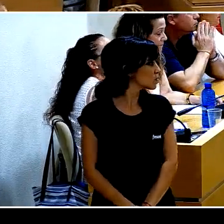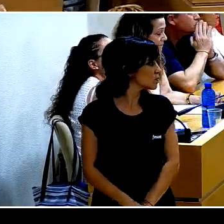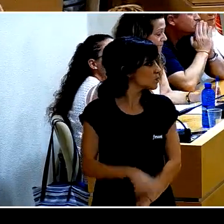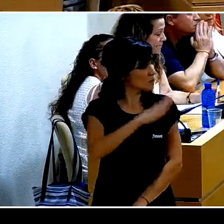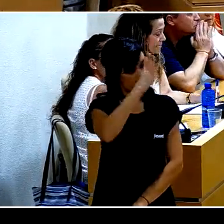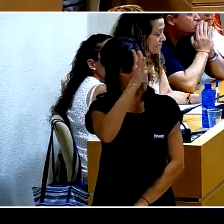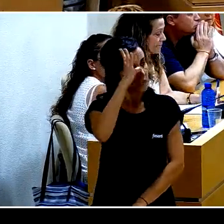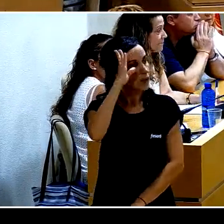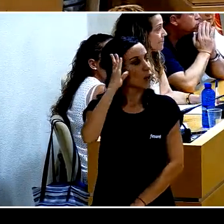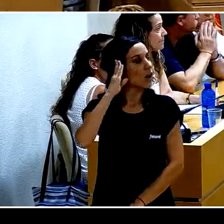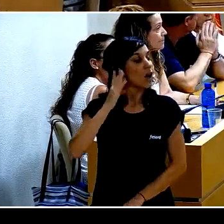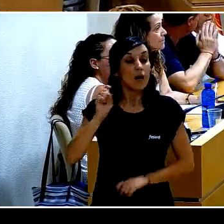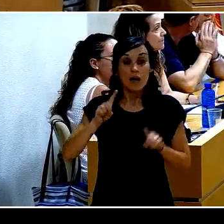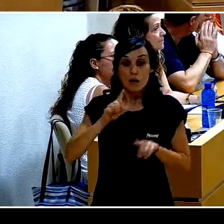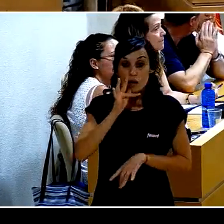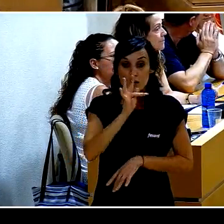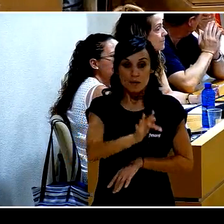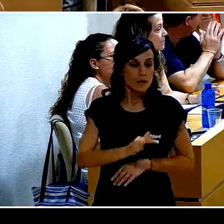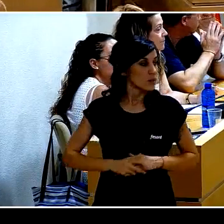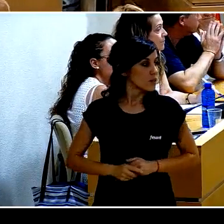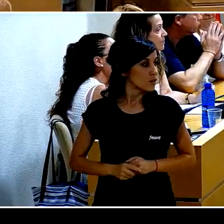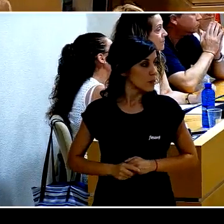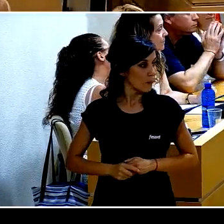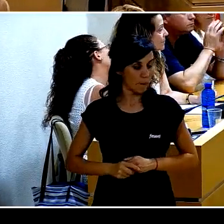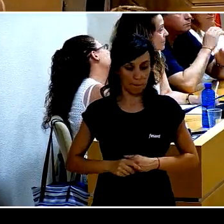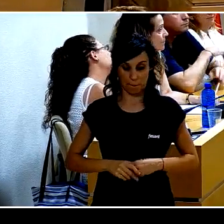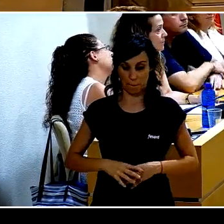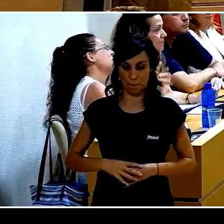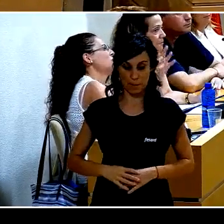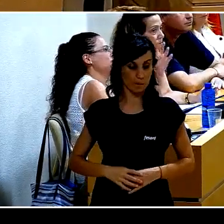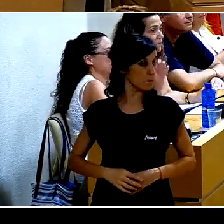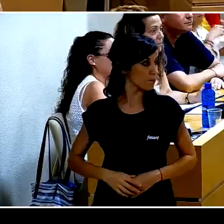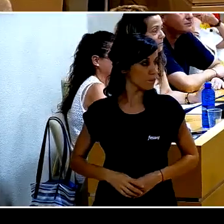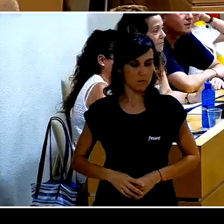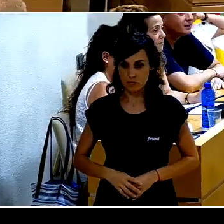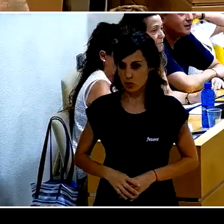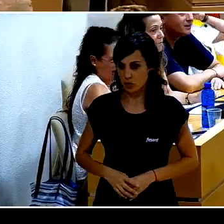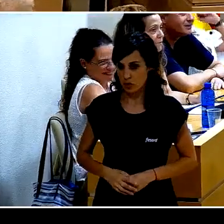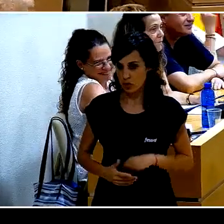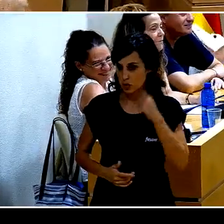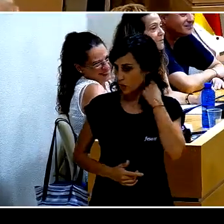Alguna paraula? Sí, també. Perdó.